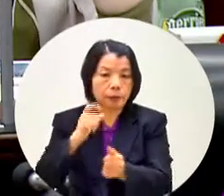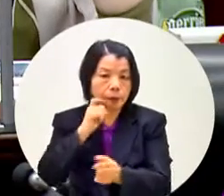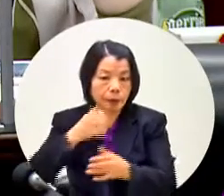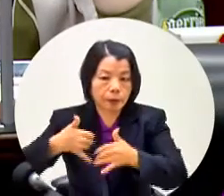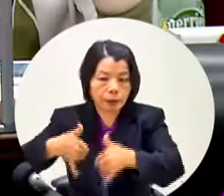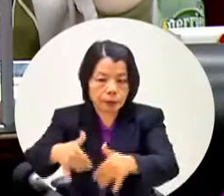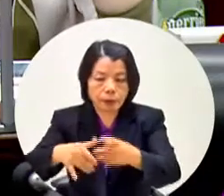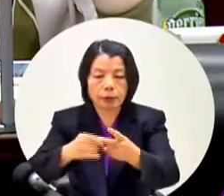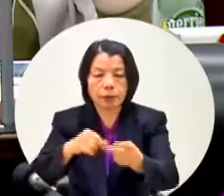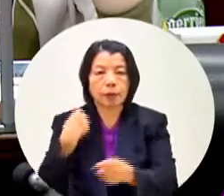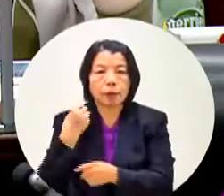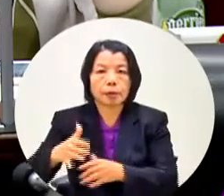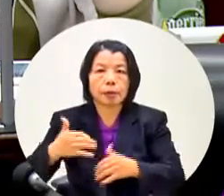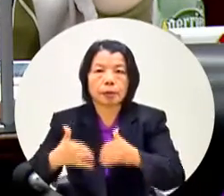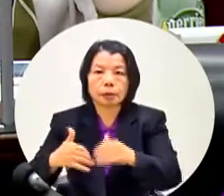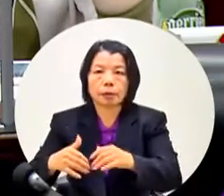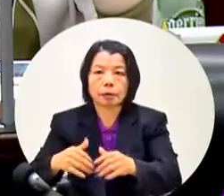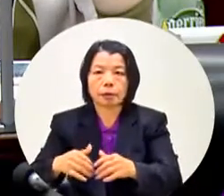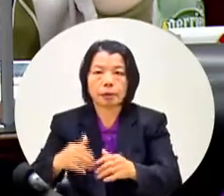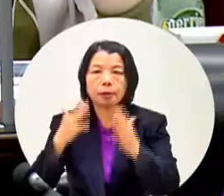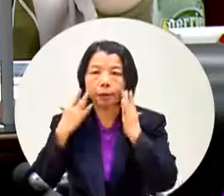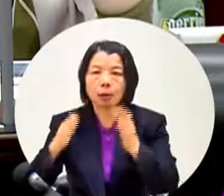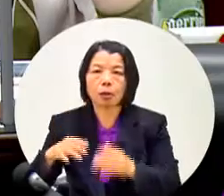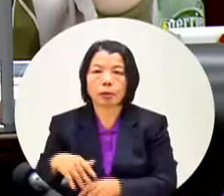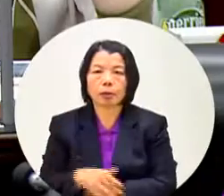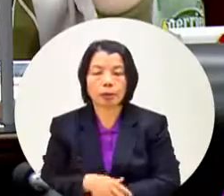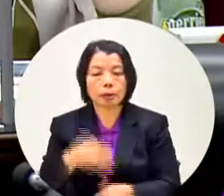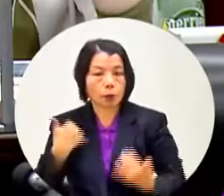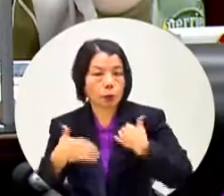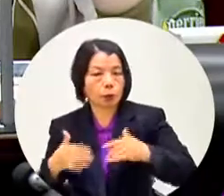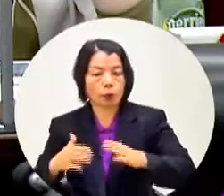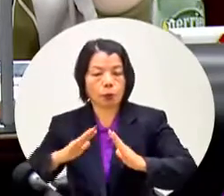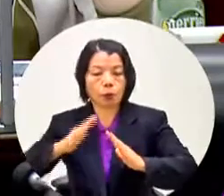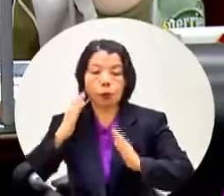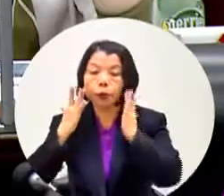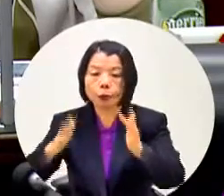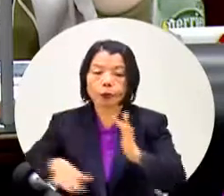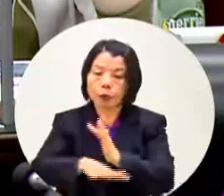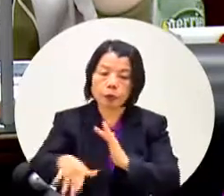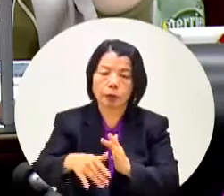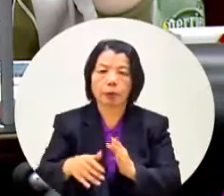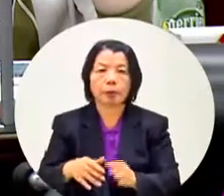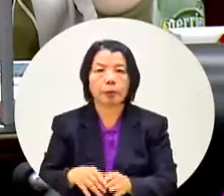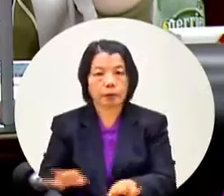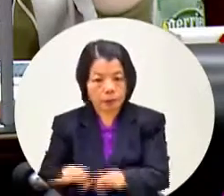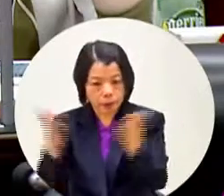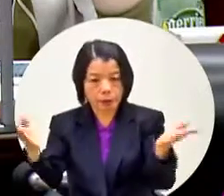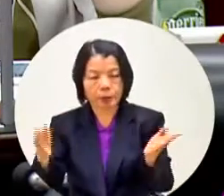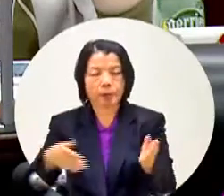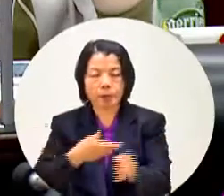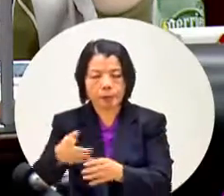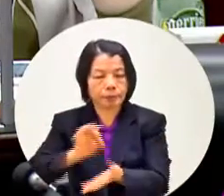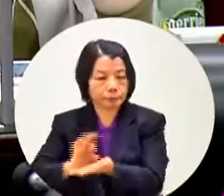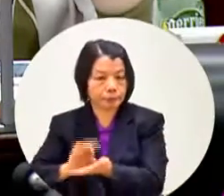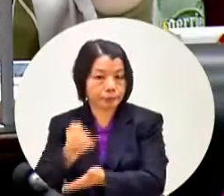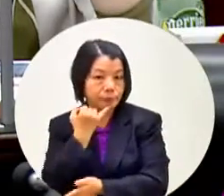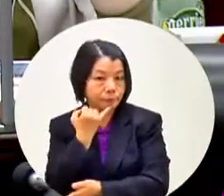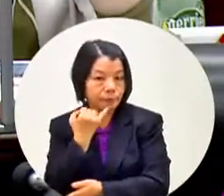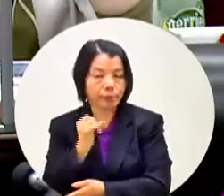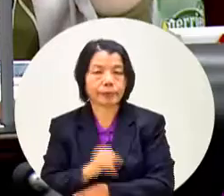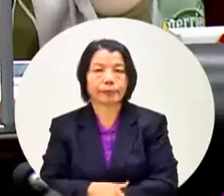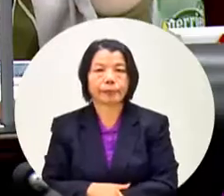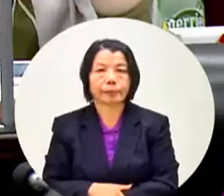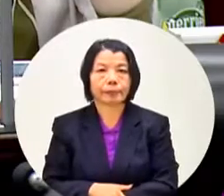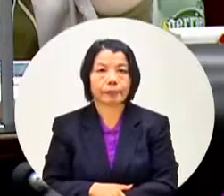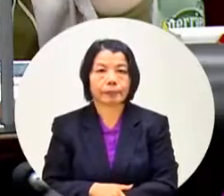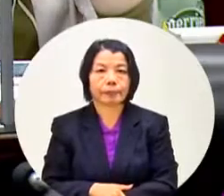通往好冈山好市区的一个道最主要的道路。那在这个从化区一边施工的时候，本席